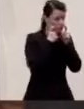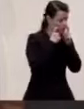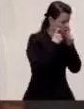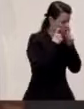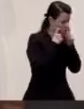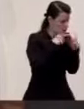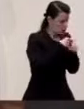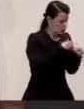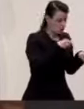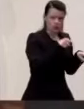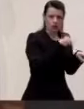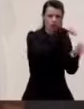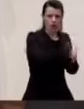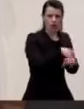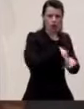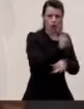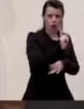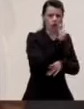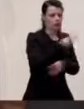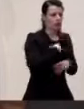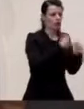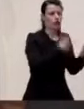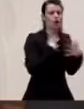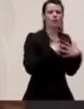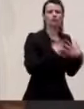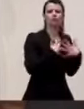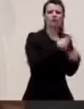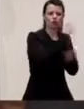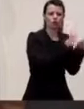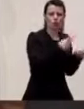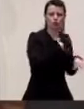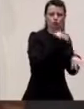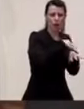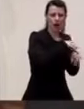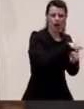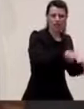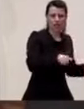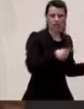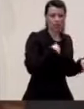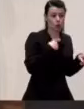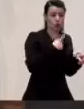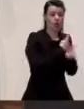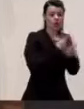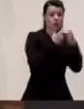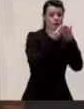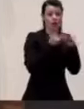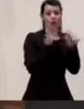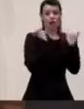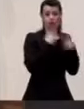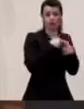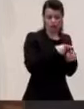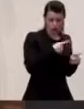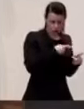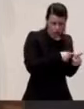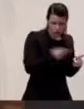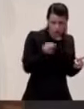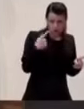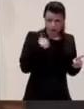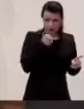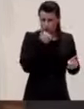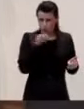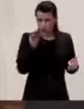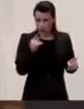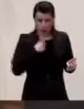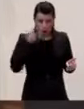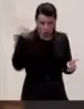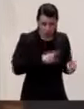persone che dovevano trattare, i pazienti e naturalmente tutti coloro che c'erano intorno. Lei si sente di escludere che siano